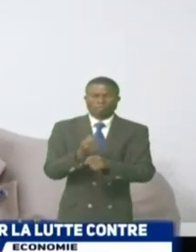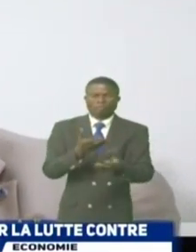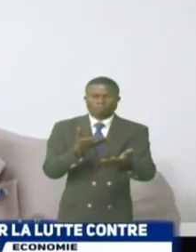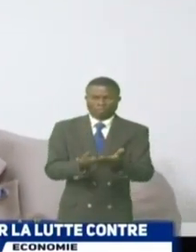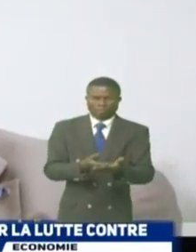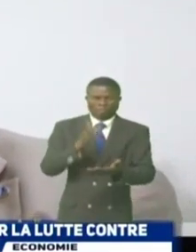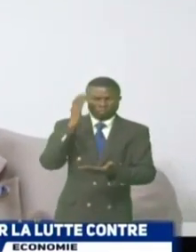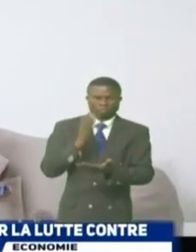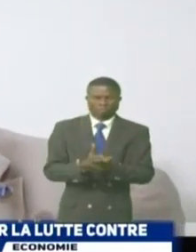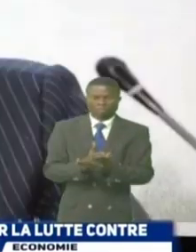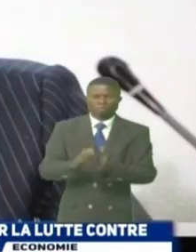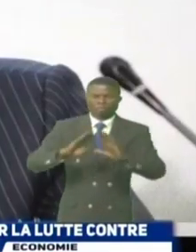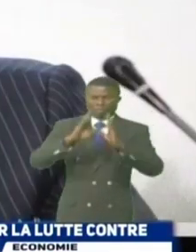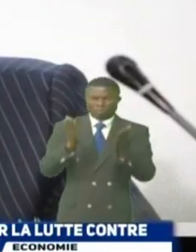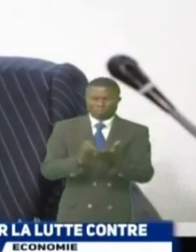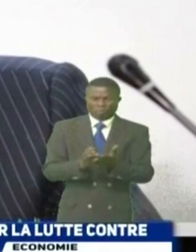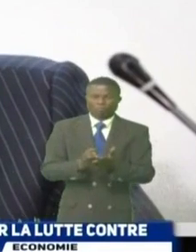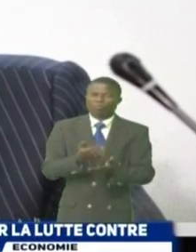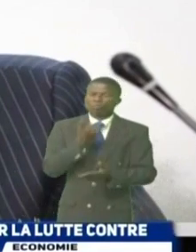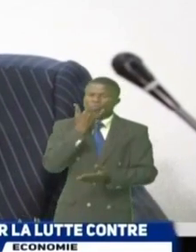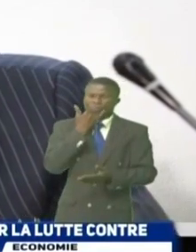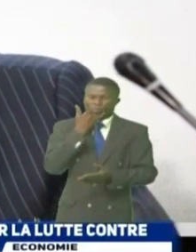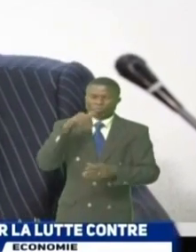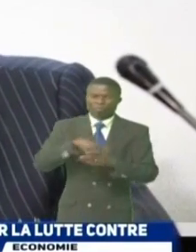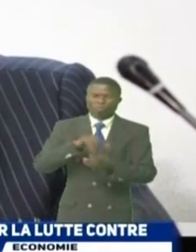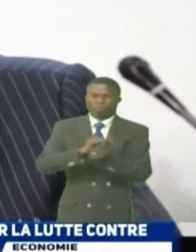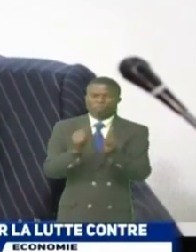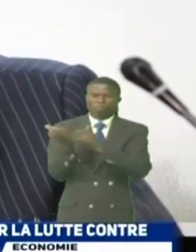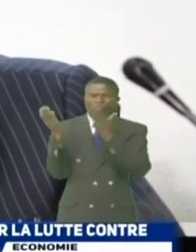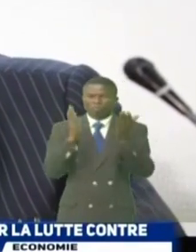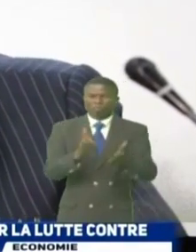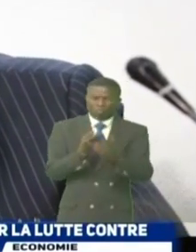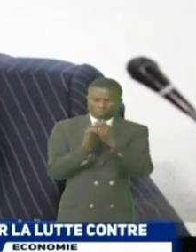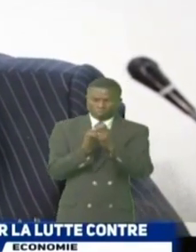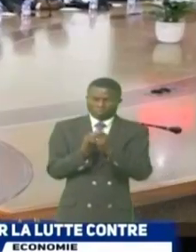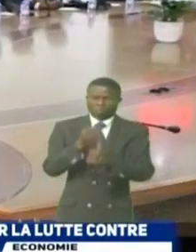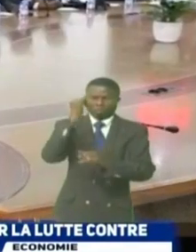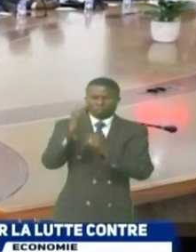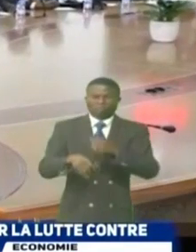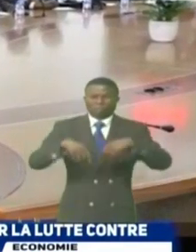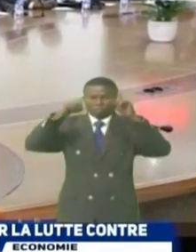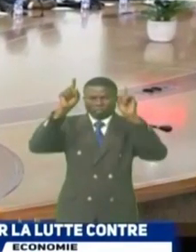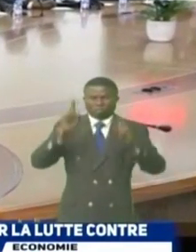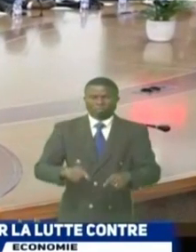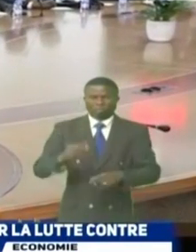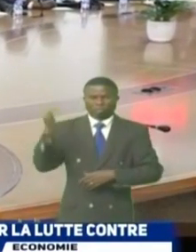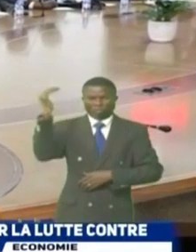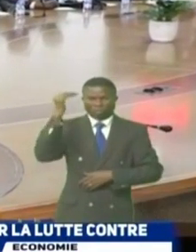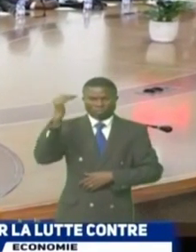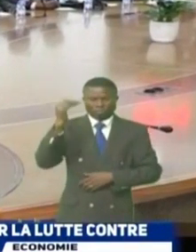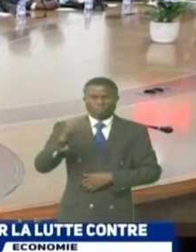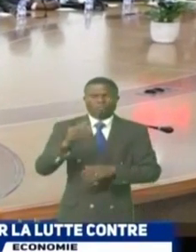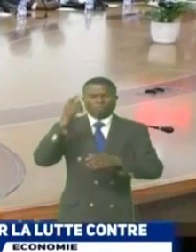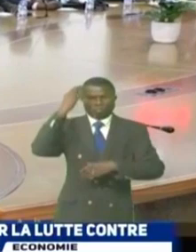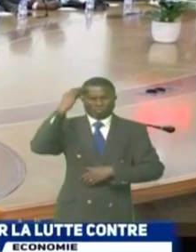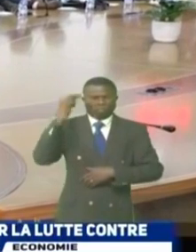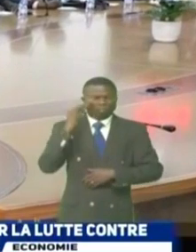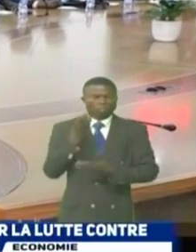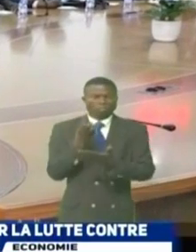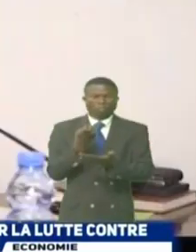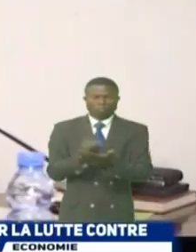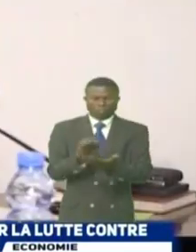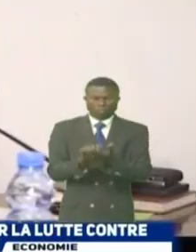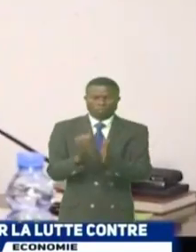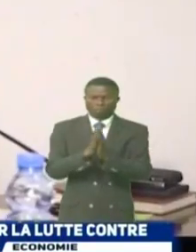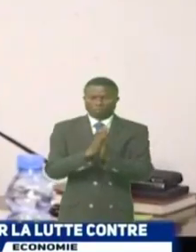à mettre fin à toutes sortes d'abus dans le secteur économique à l'approche de la fin de l'année. D'après le numéro 1 de l'économie nationale, des